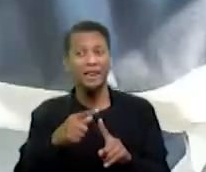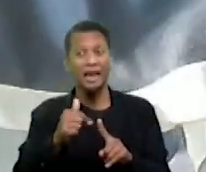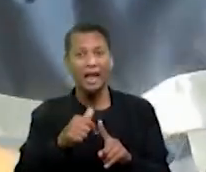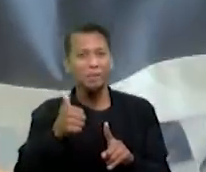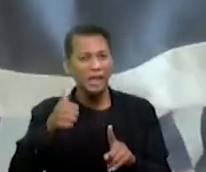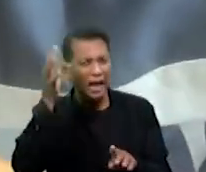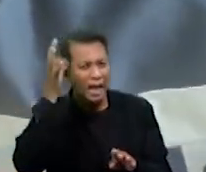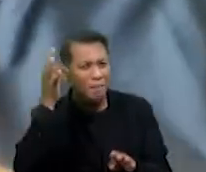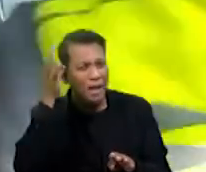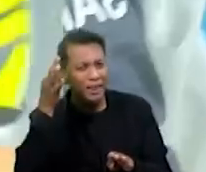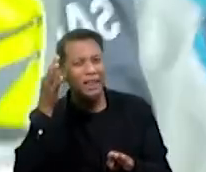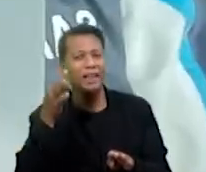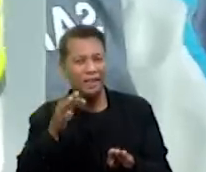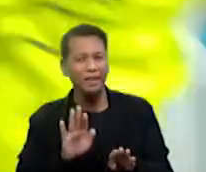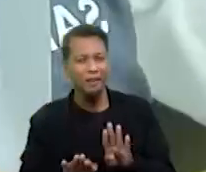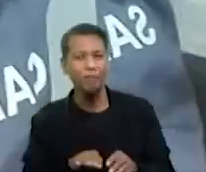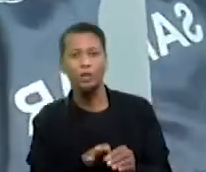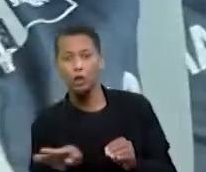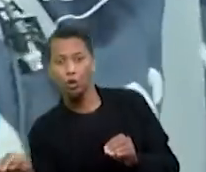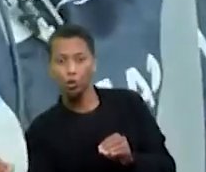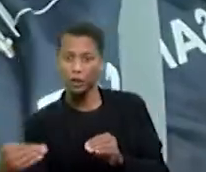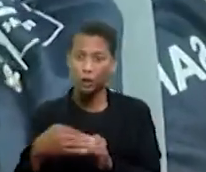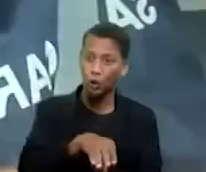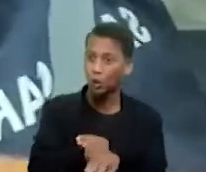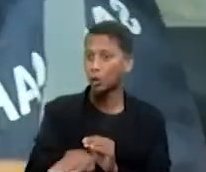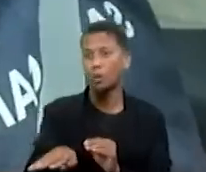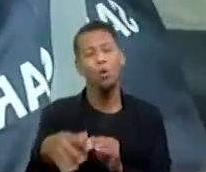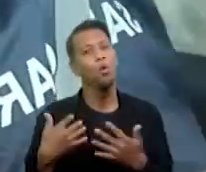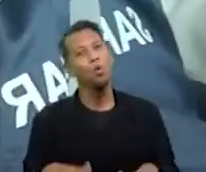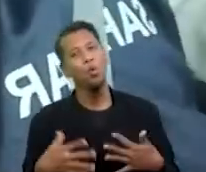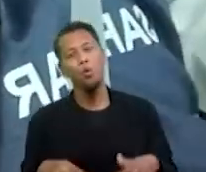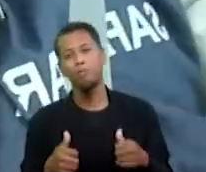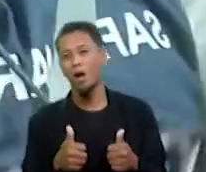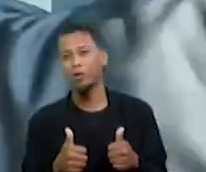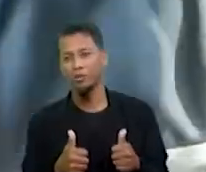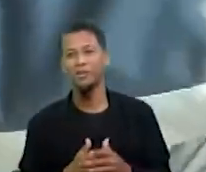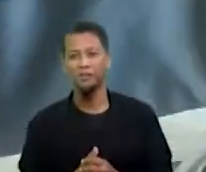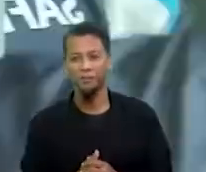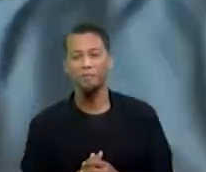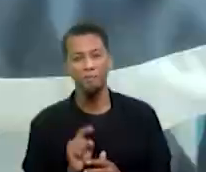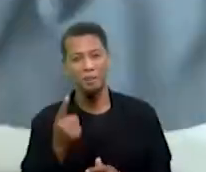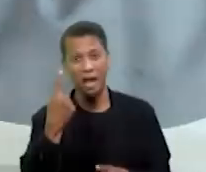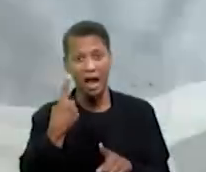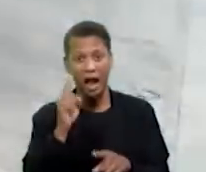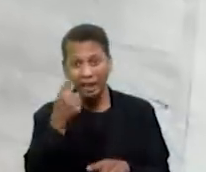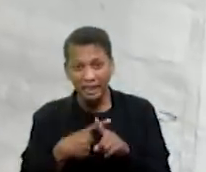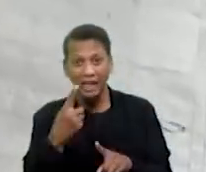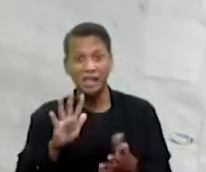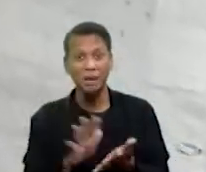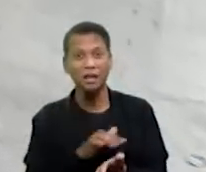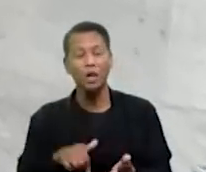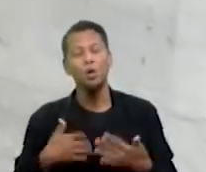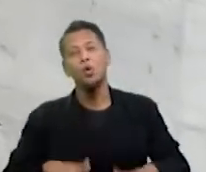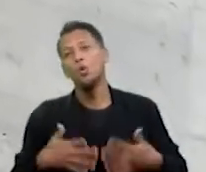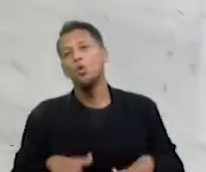kanan-kiri. Bruno, you're so fast! Yeah. This is great! hebat sekali. Ini lintasannya luar biasa. Ini tikungan